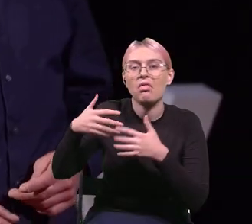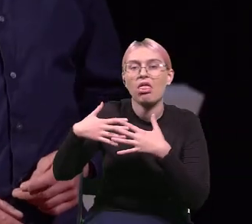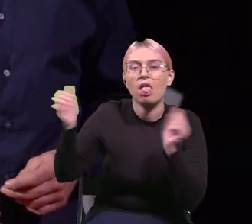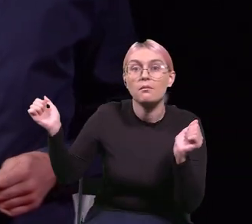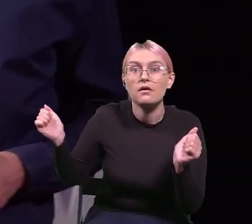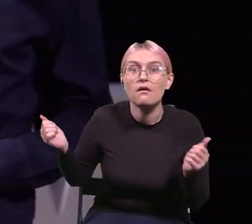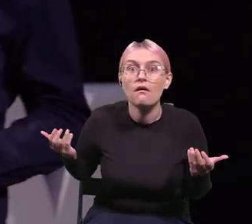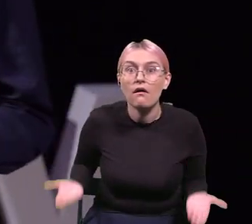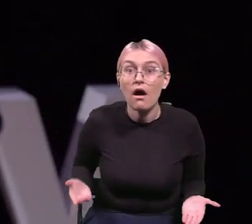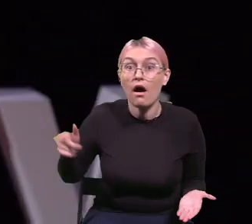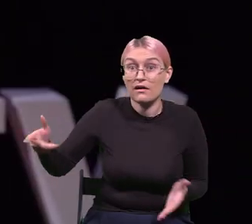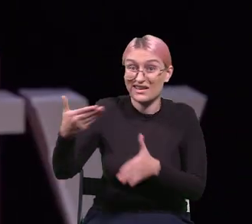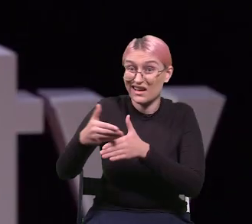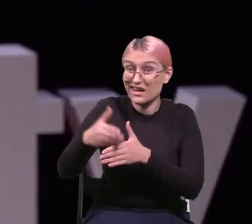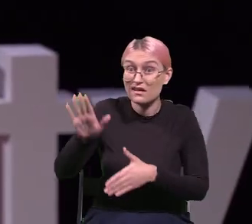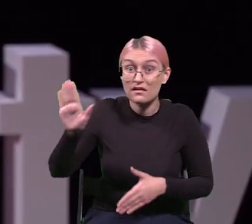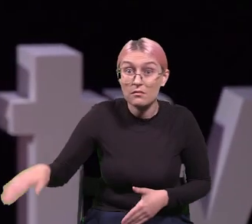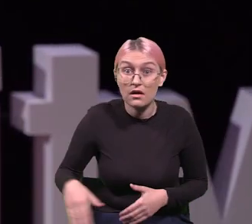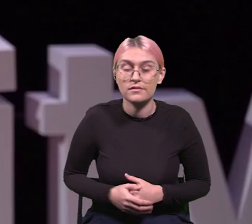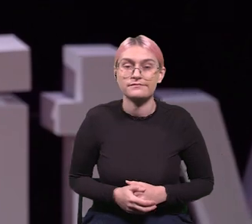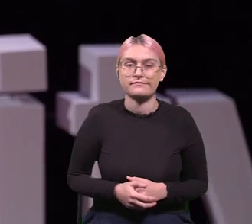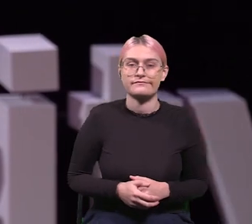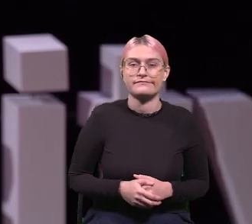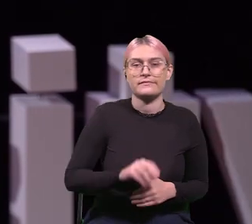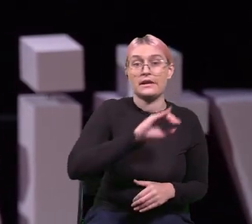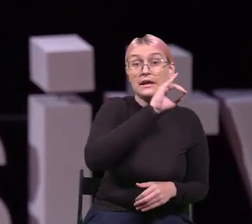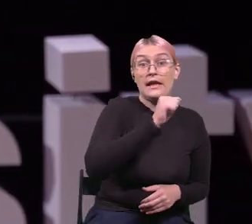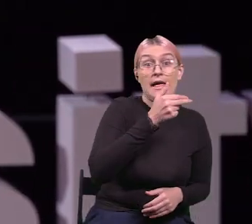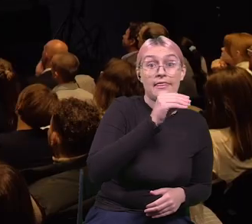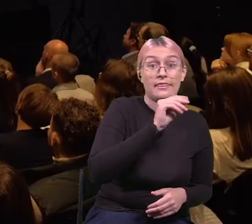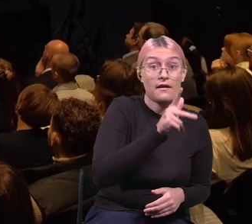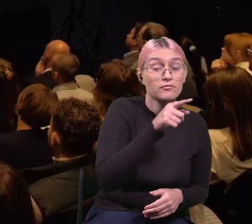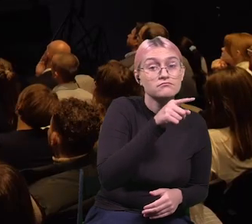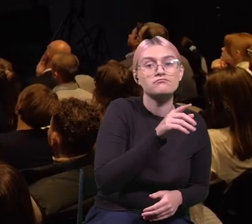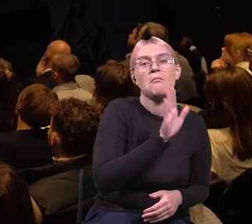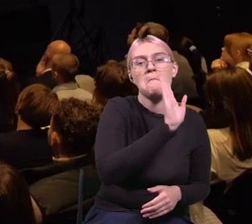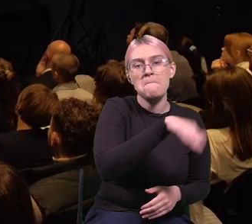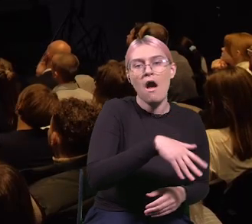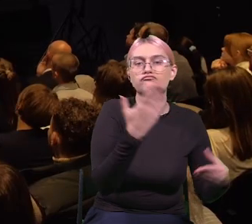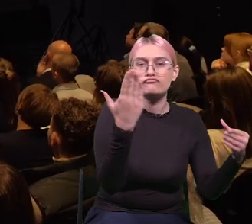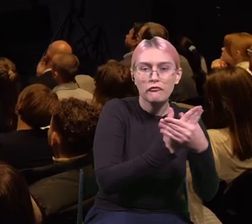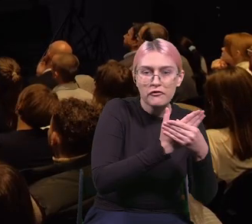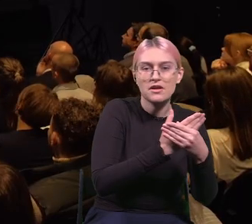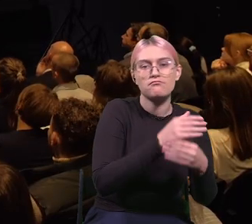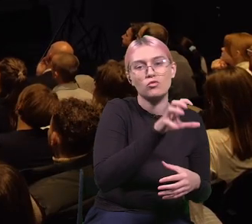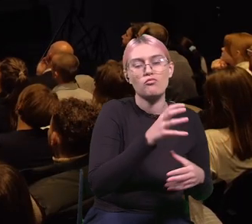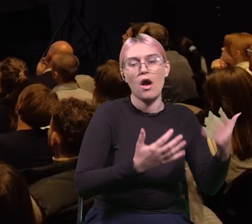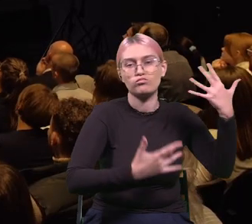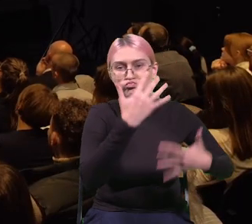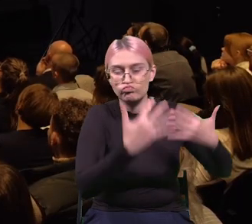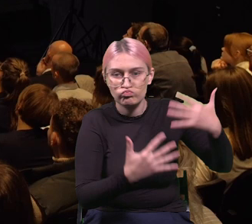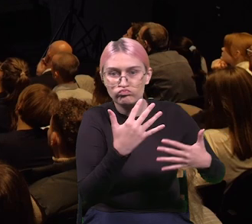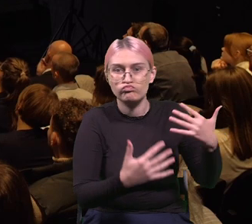IT, która z powodzeniem zaczęła funkcjonować, wzięcie 800-tysięcznego kredytu nie było